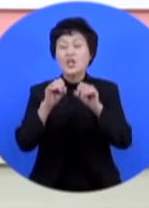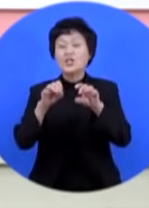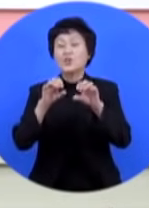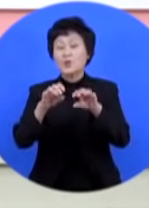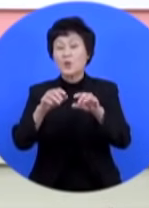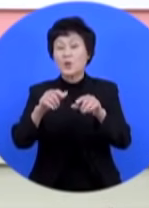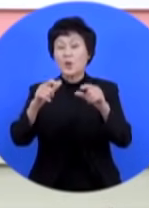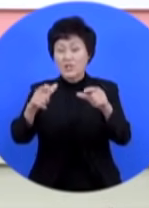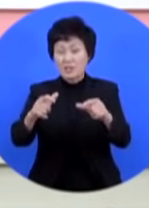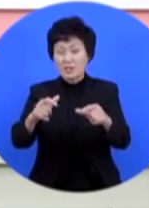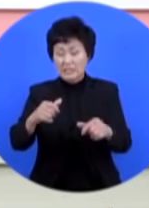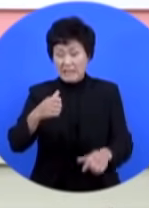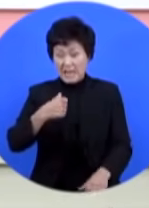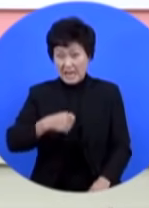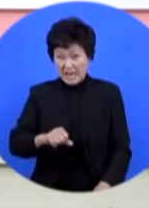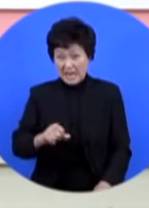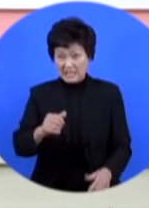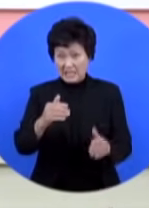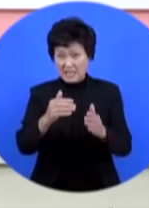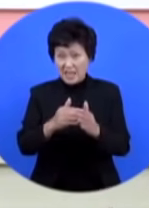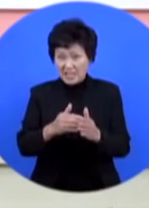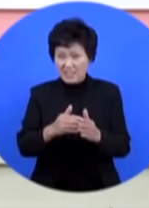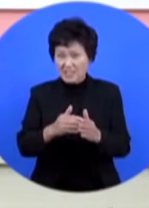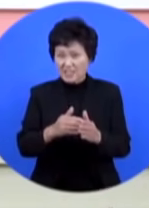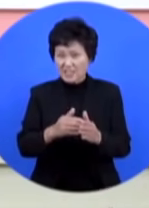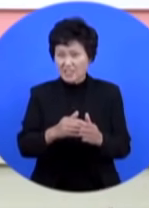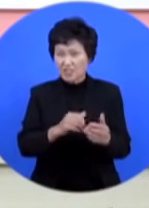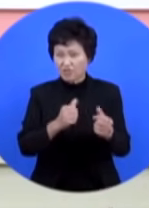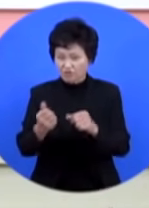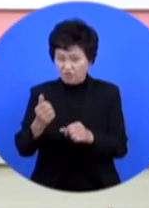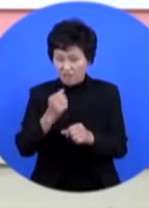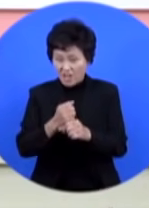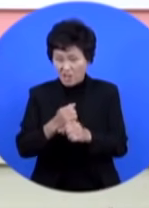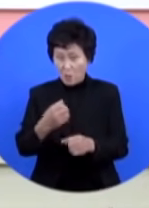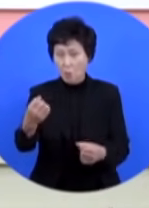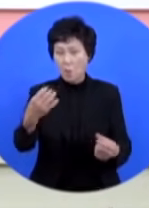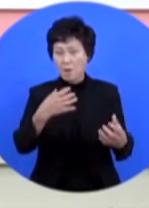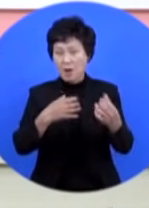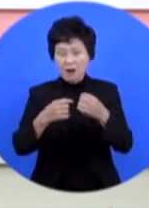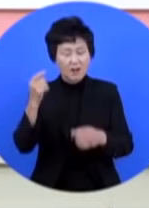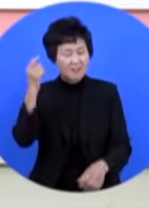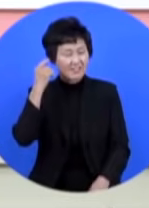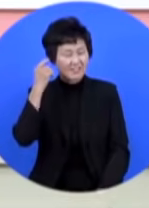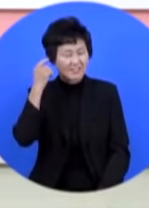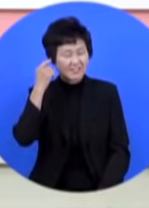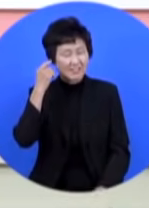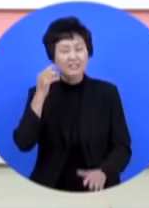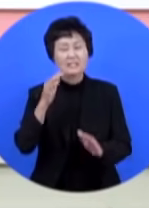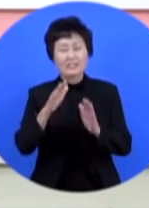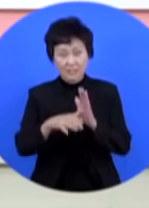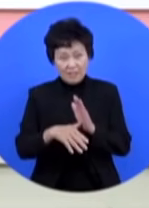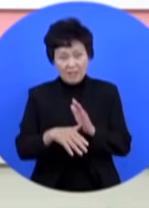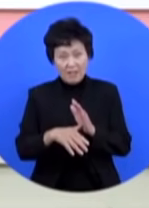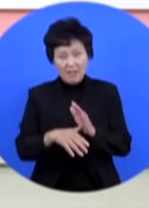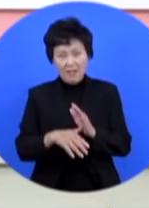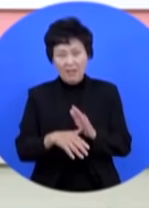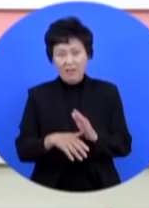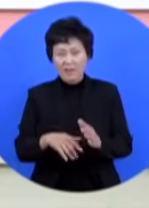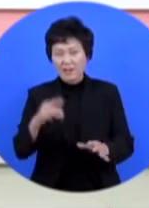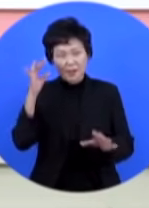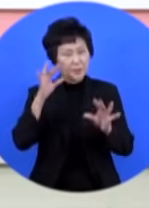되었다. 정말 가슴을 후회하는 말을 했지만은 저는 뭐 그 말에 동의할 수는